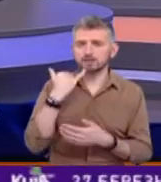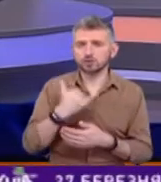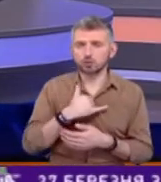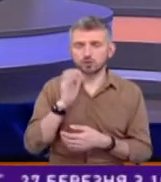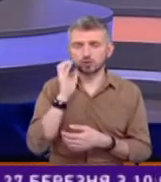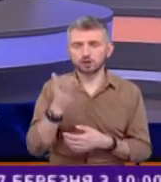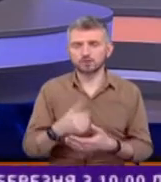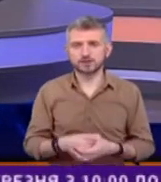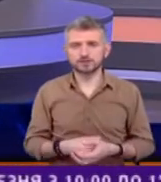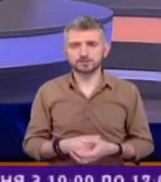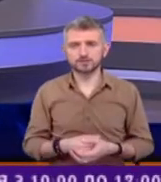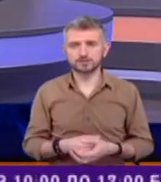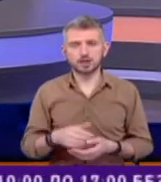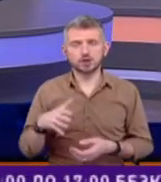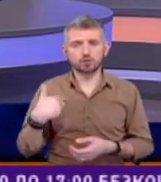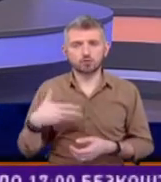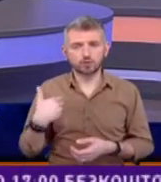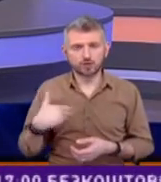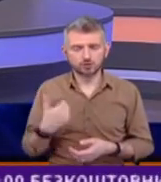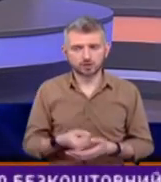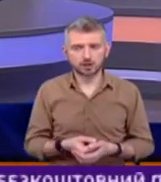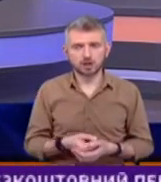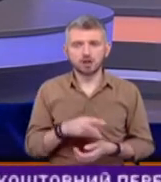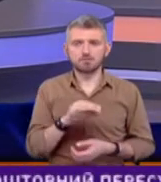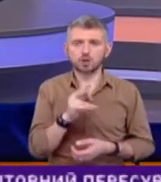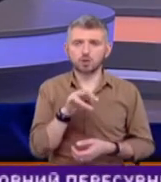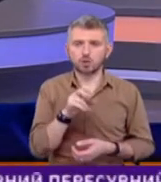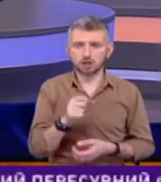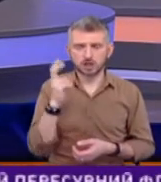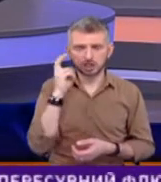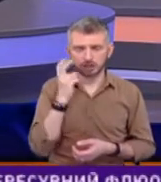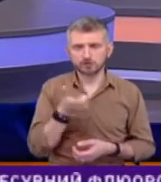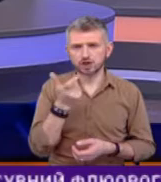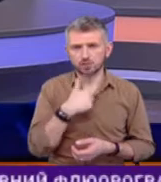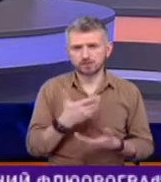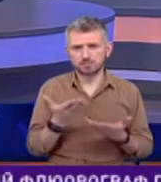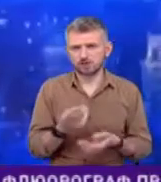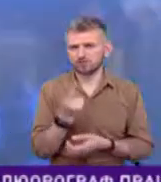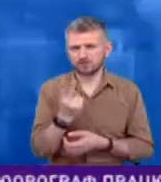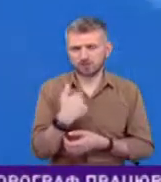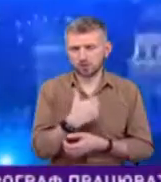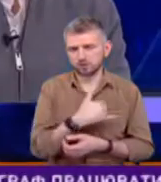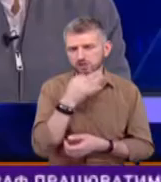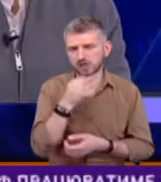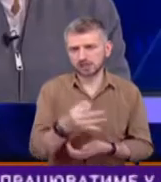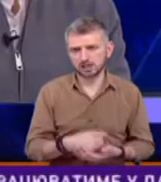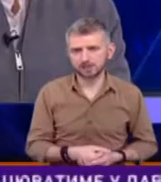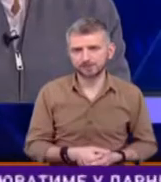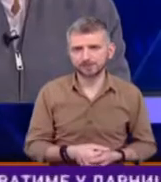момент. Алло, добрий вечір. Доброго вечора. Слухай. Микола, Київ. Шановне панство, дві речі такі я хотів би